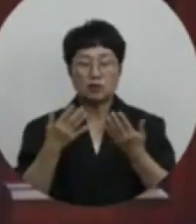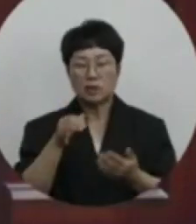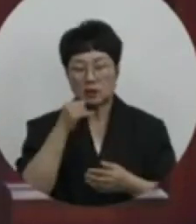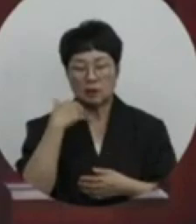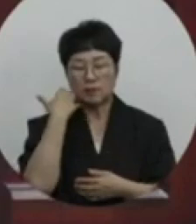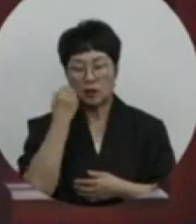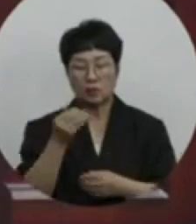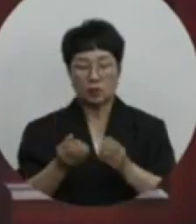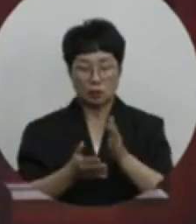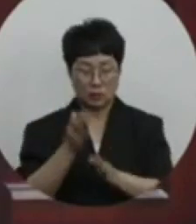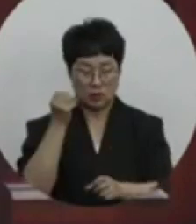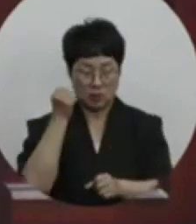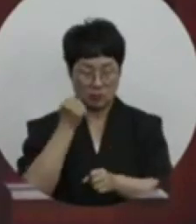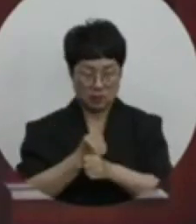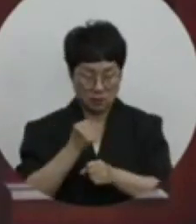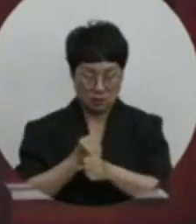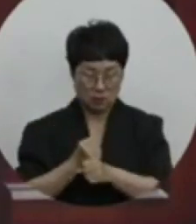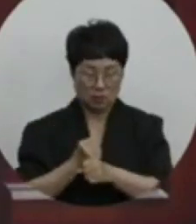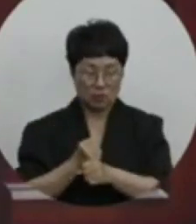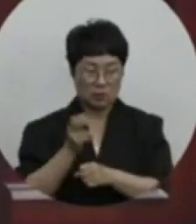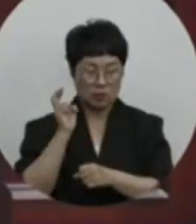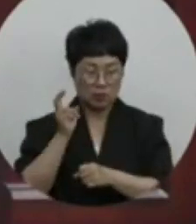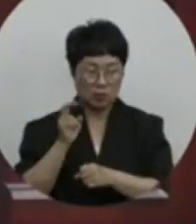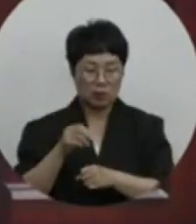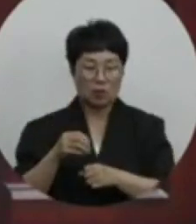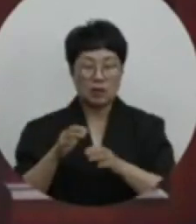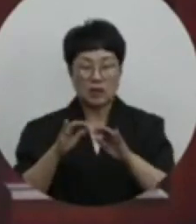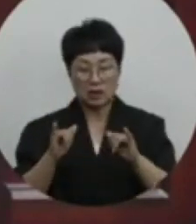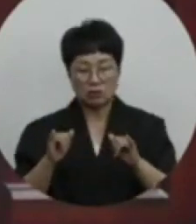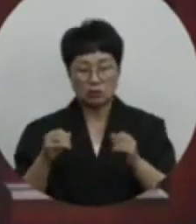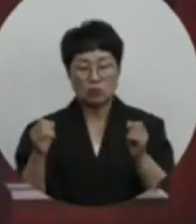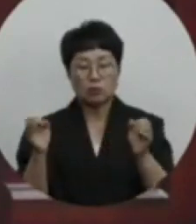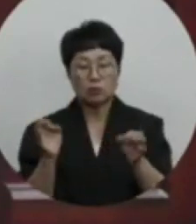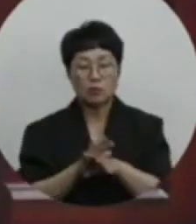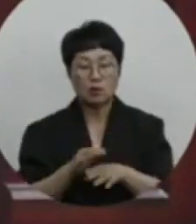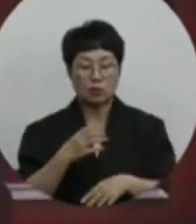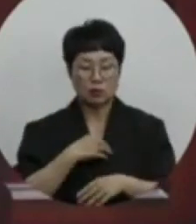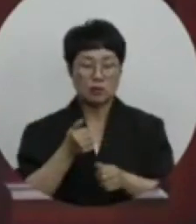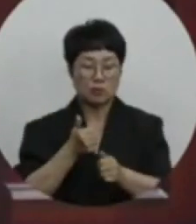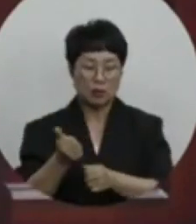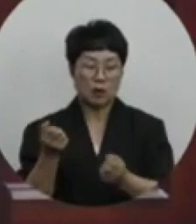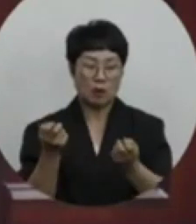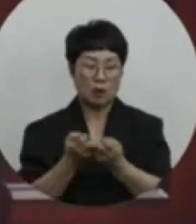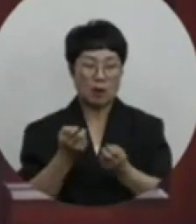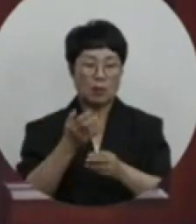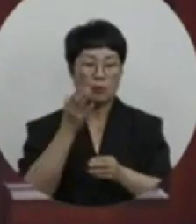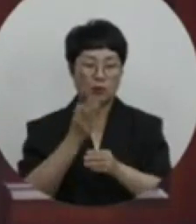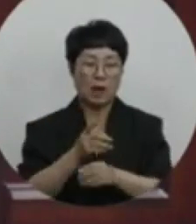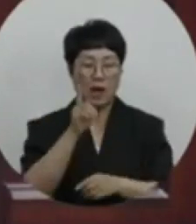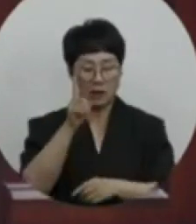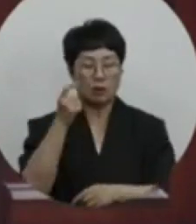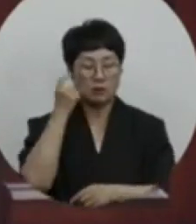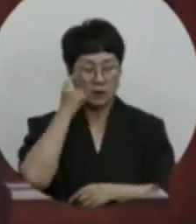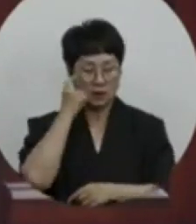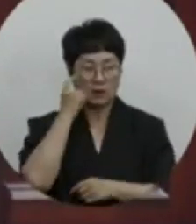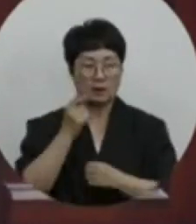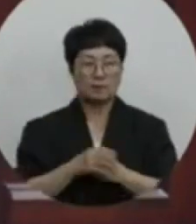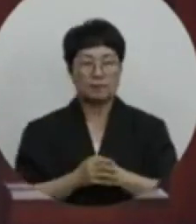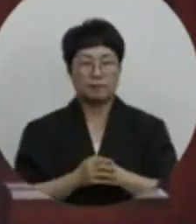매력적인 도시가 조성될 것이고 이는 인구 소멸 위기를 극복하는 방법 중 하나라고